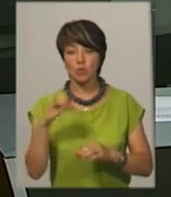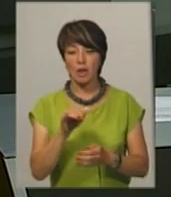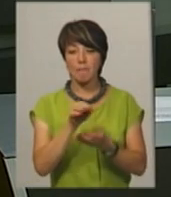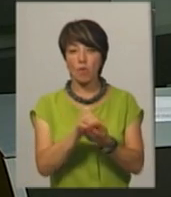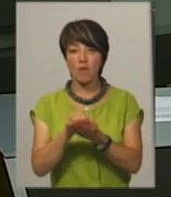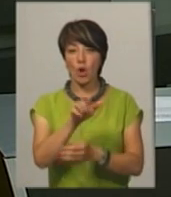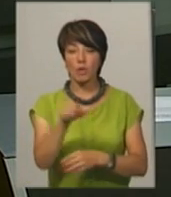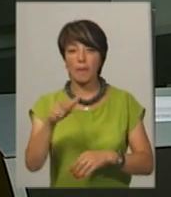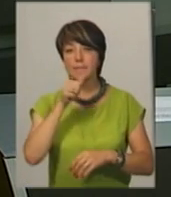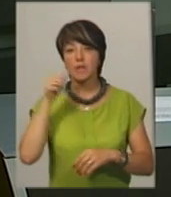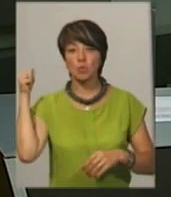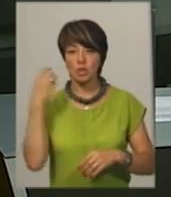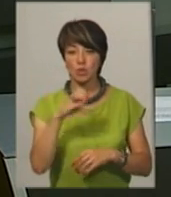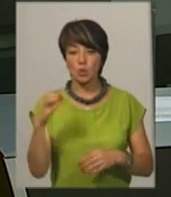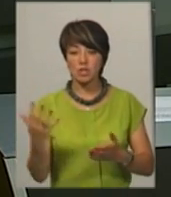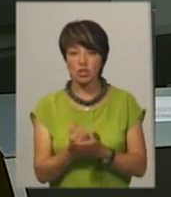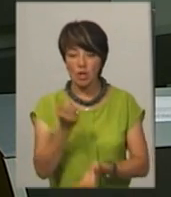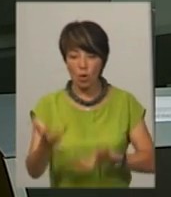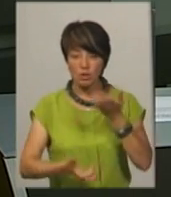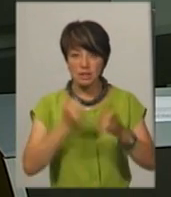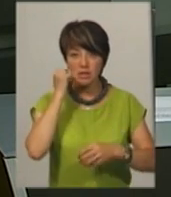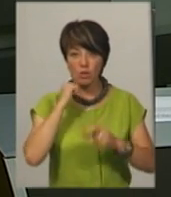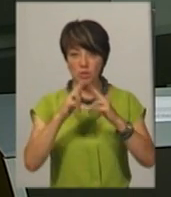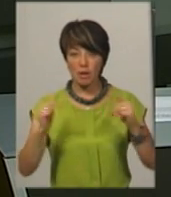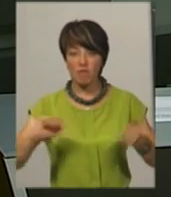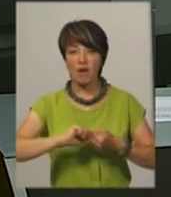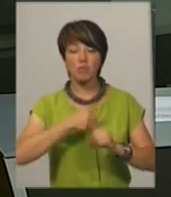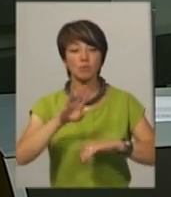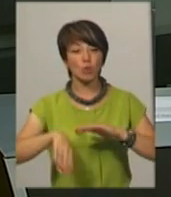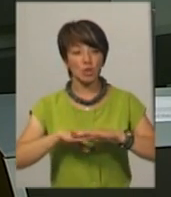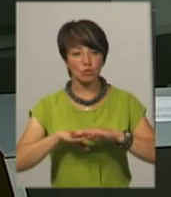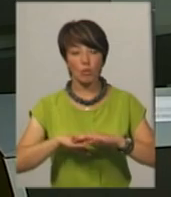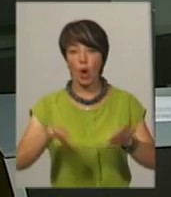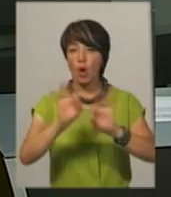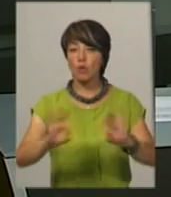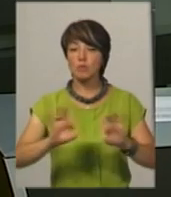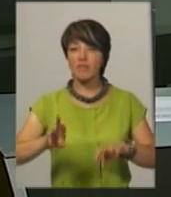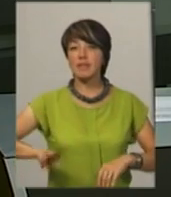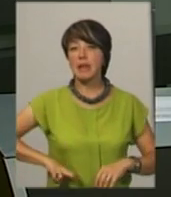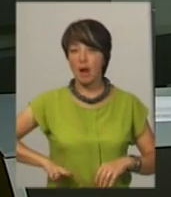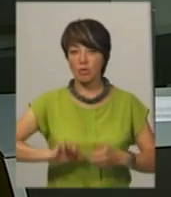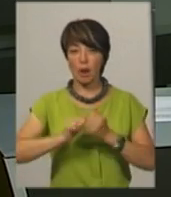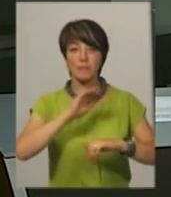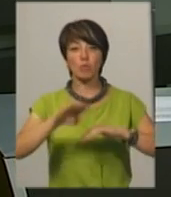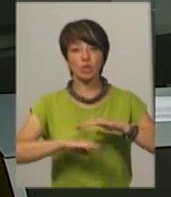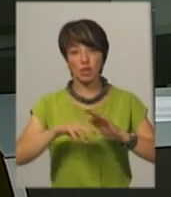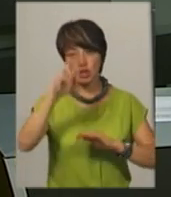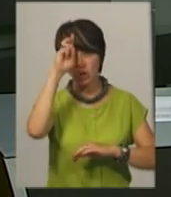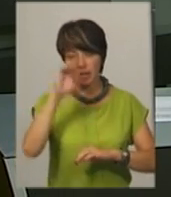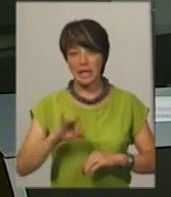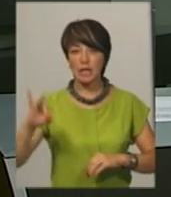поховання людей минулих століть знайшли на розкопках у старому замку в Кам'янці-Подільському. Про це розповів директор Кам'янець-Подільського